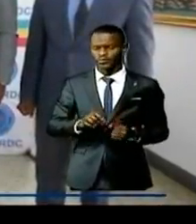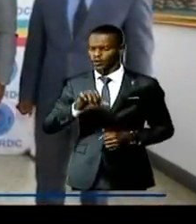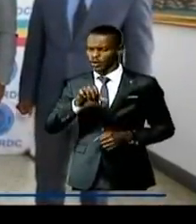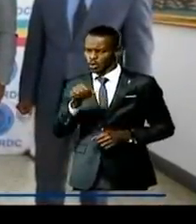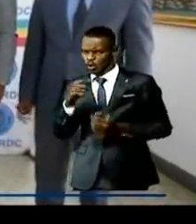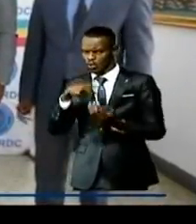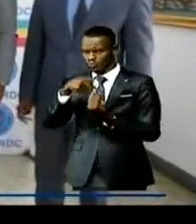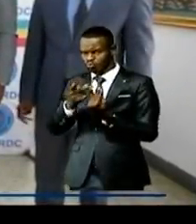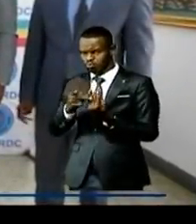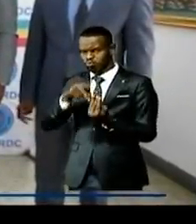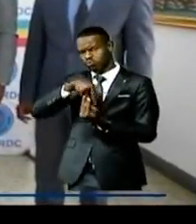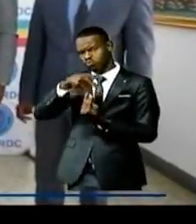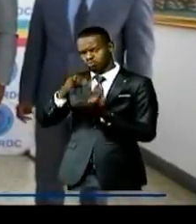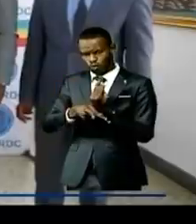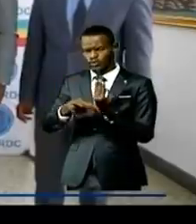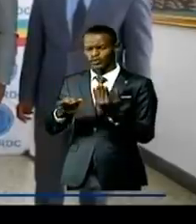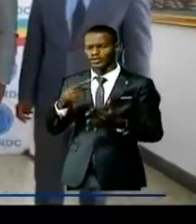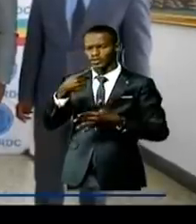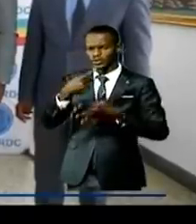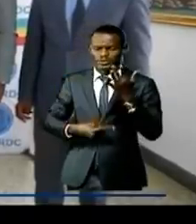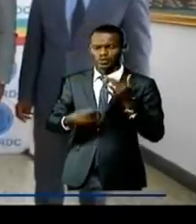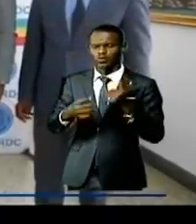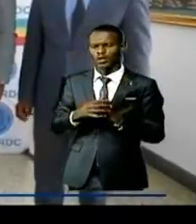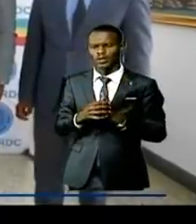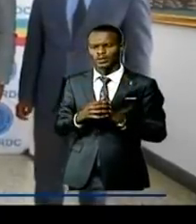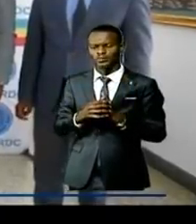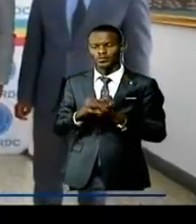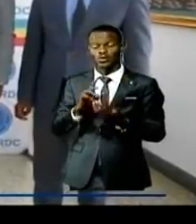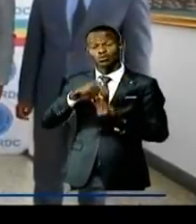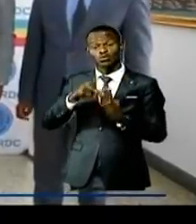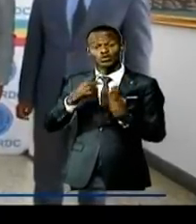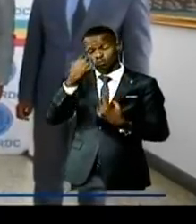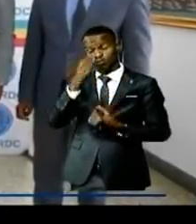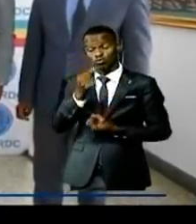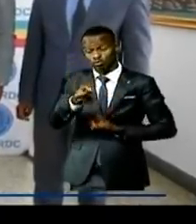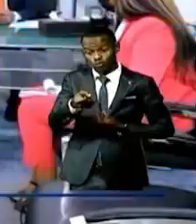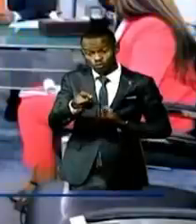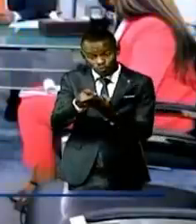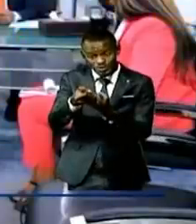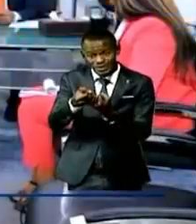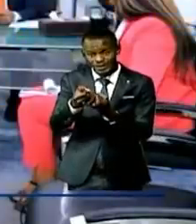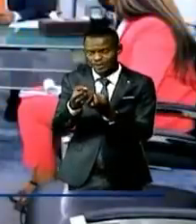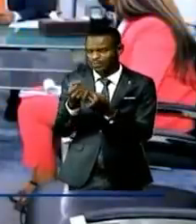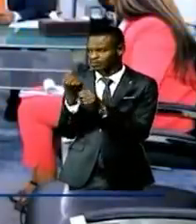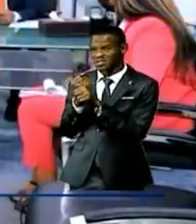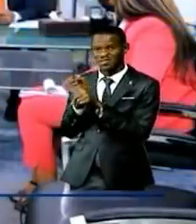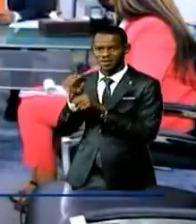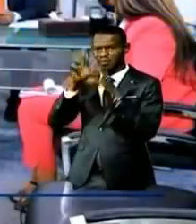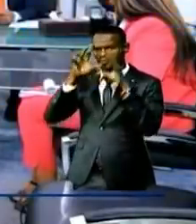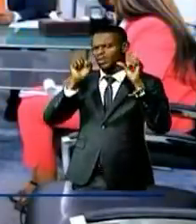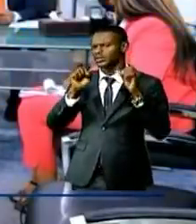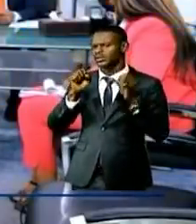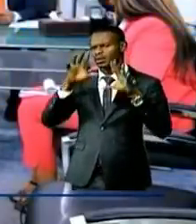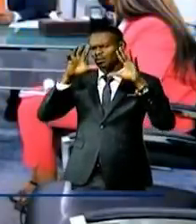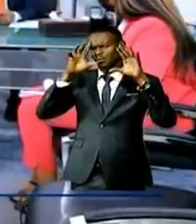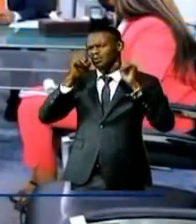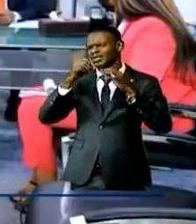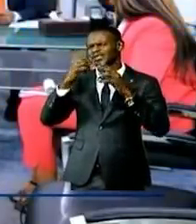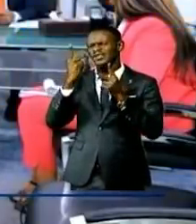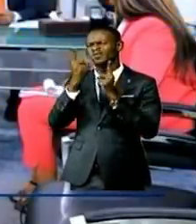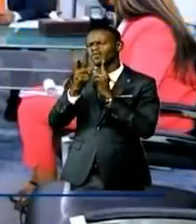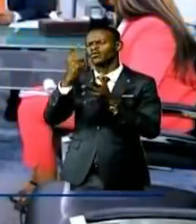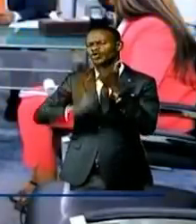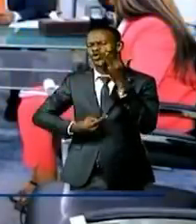un projet pour accompagner la vision du président, l'accès à l'eau et à l'électricité dans la plupart des grandes villes de la RDC. C'est un peu